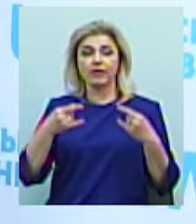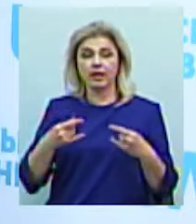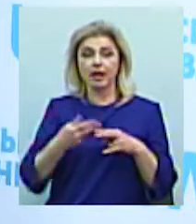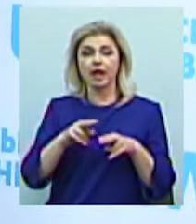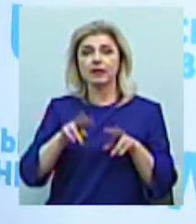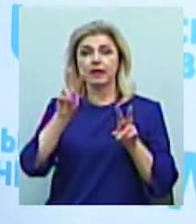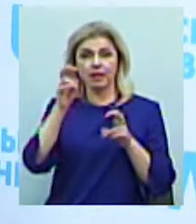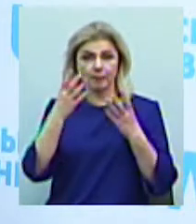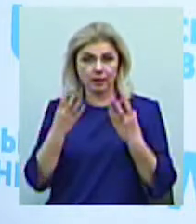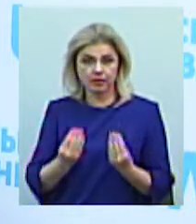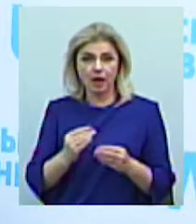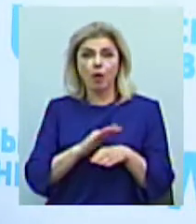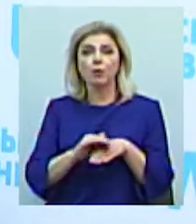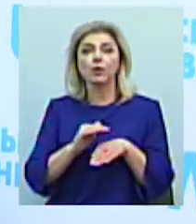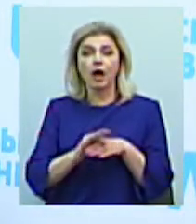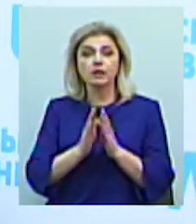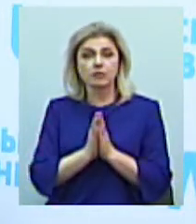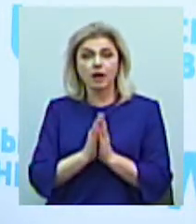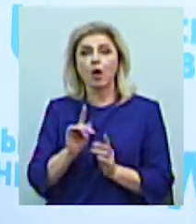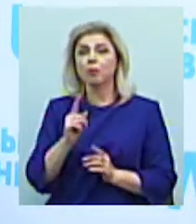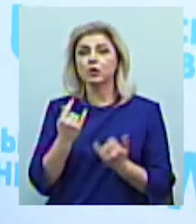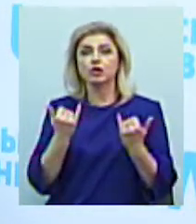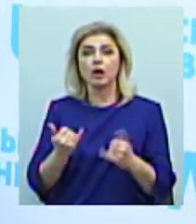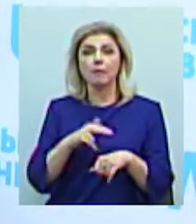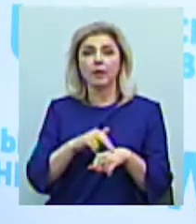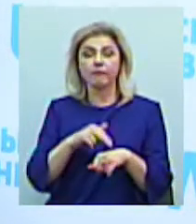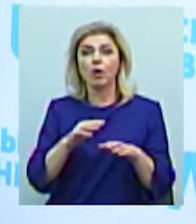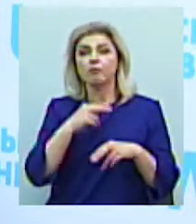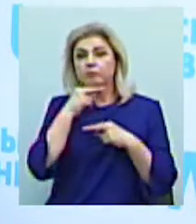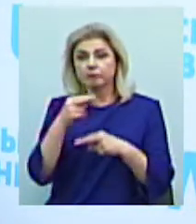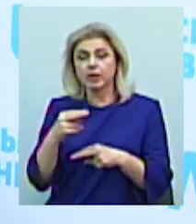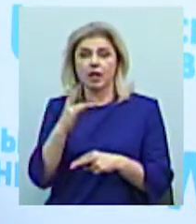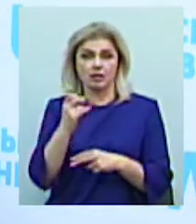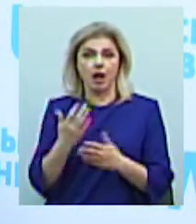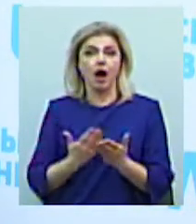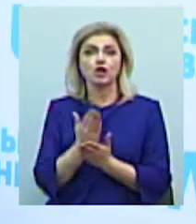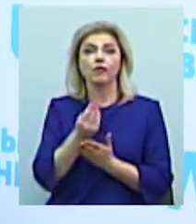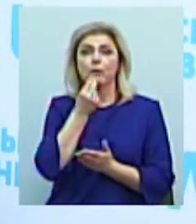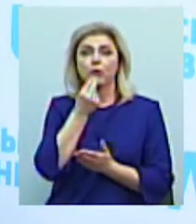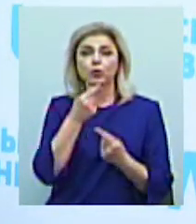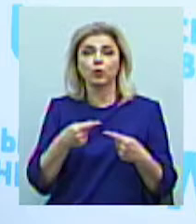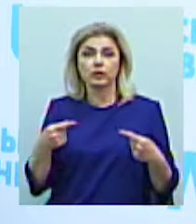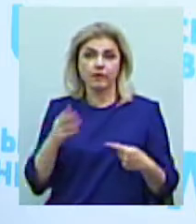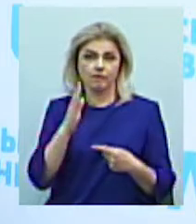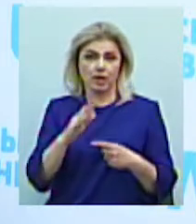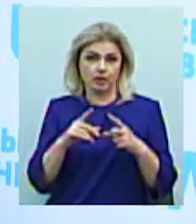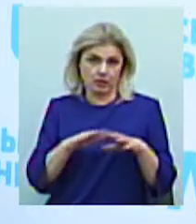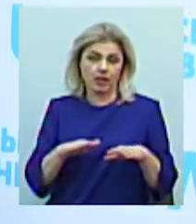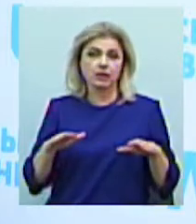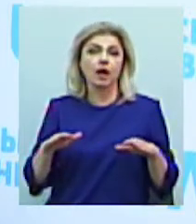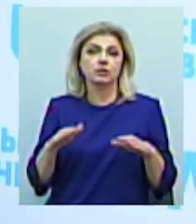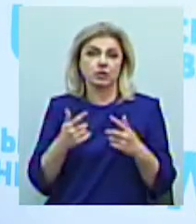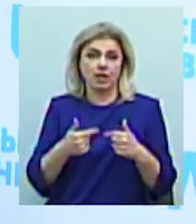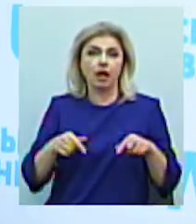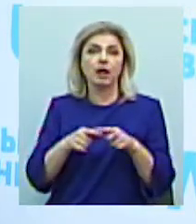Юрій Георгійович, будь ласка, чому саме зараз правоохоронні органи звернули увагу на якість продуктів у дитячих закладах? Саме зараз,